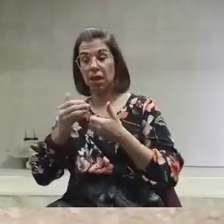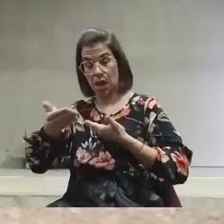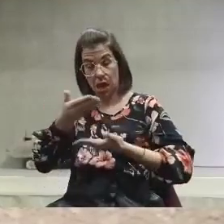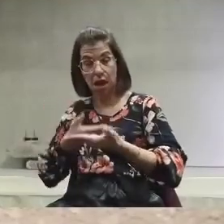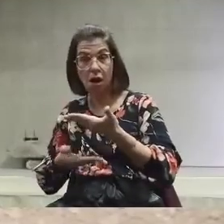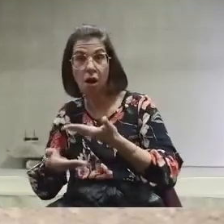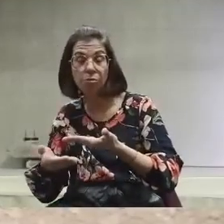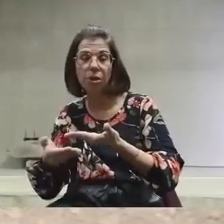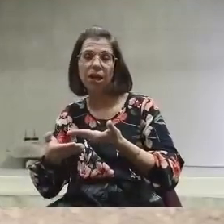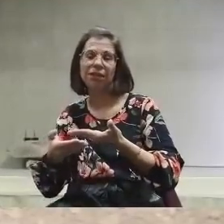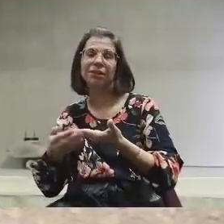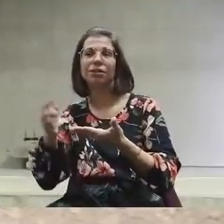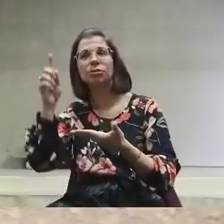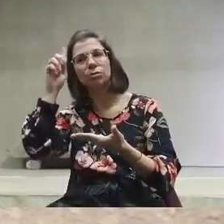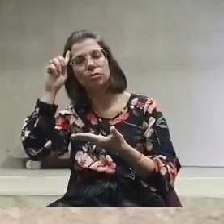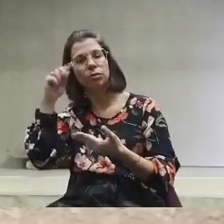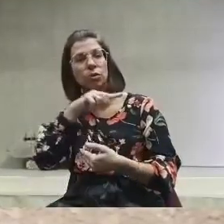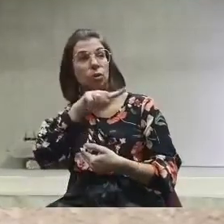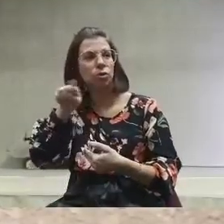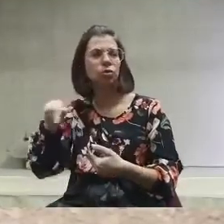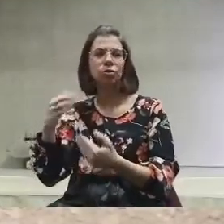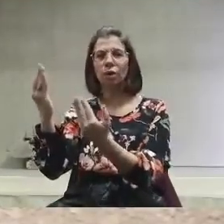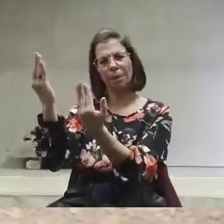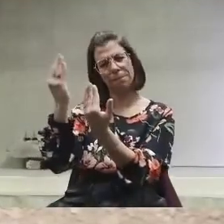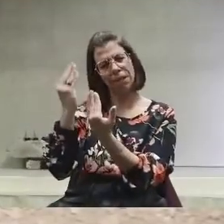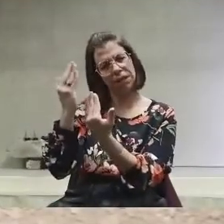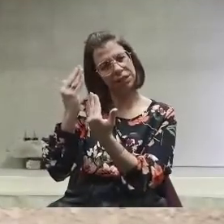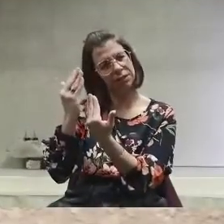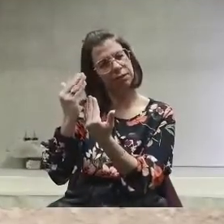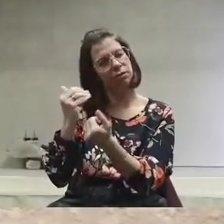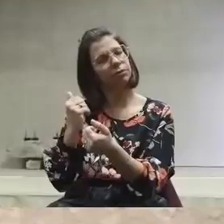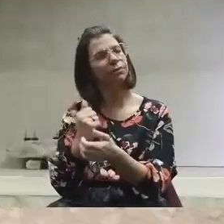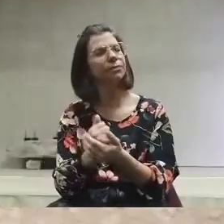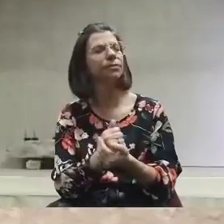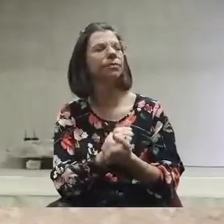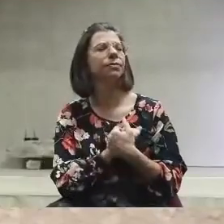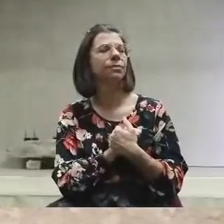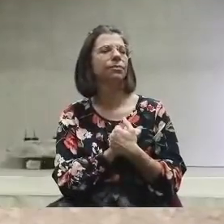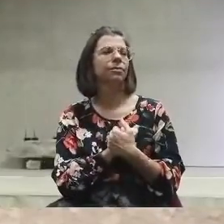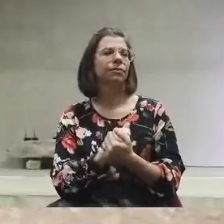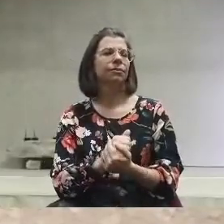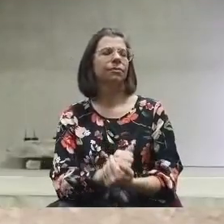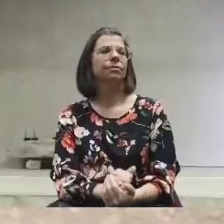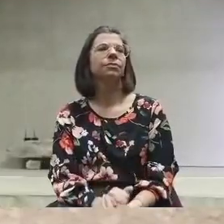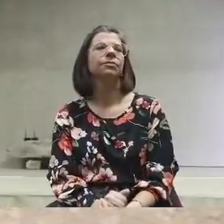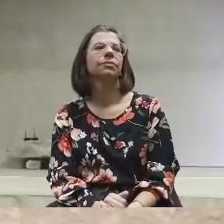Amen. Elle est puissante. Cinquièmement,